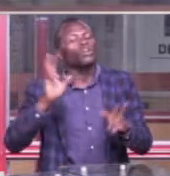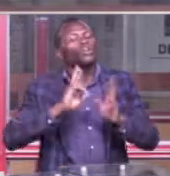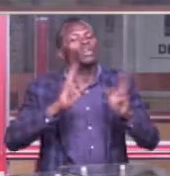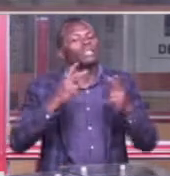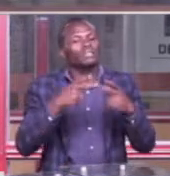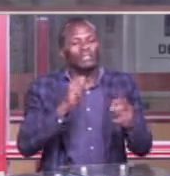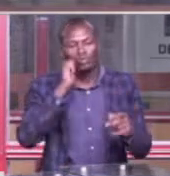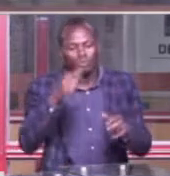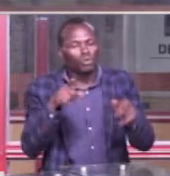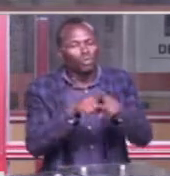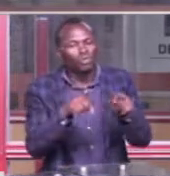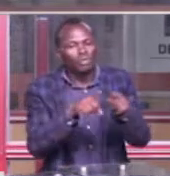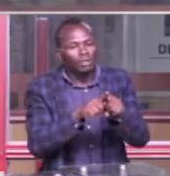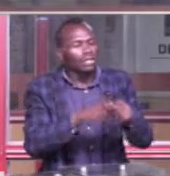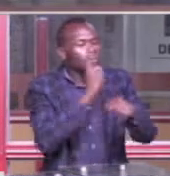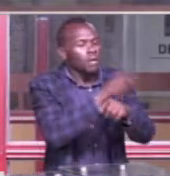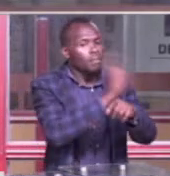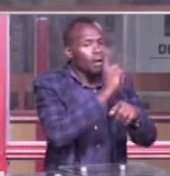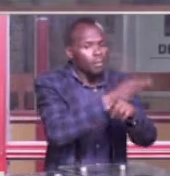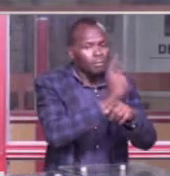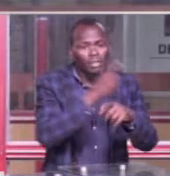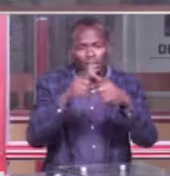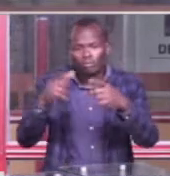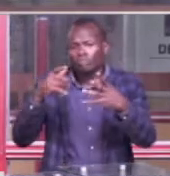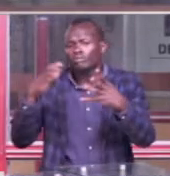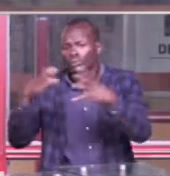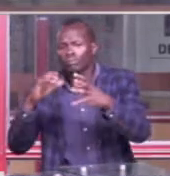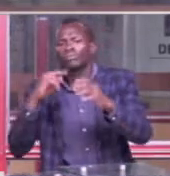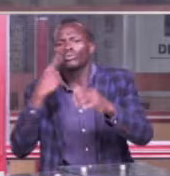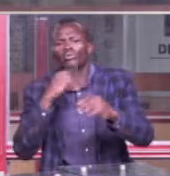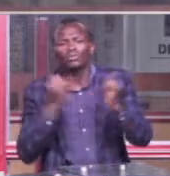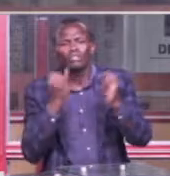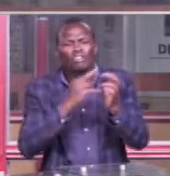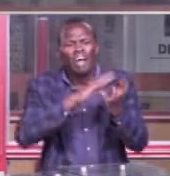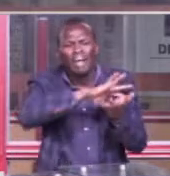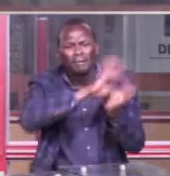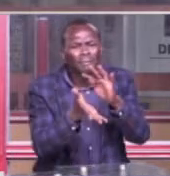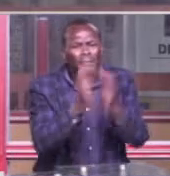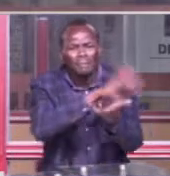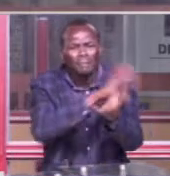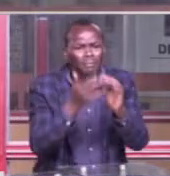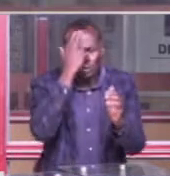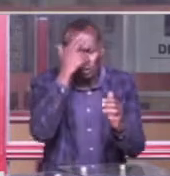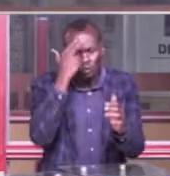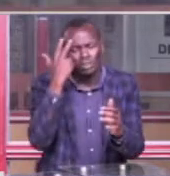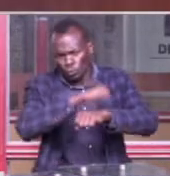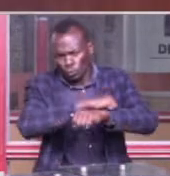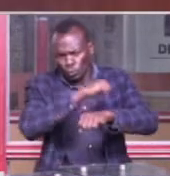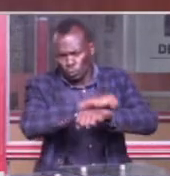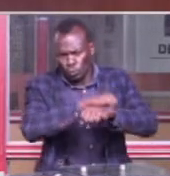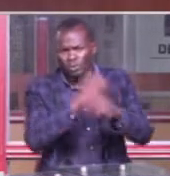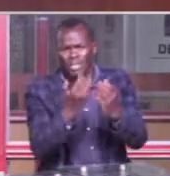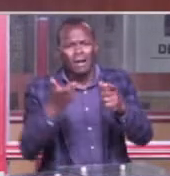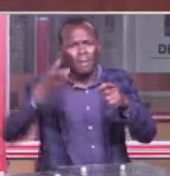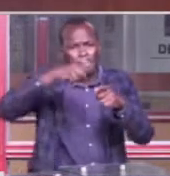bonna bagezaako okulimba limba abayizi nga bagezaako okubabbira ebibuuzo tisenga bana abakwatiddwako kagenda kubajjutuka katubifune byeyo mwaka